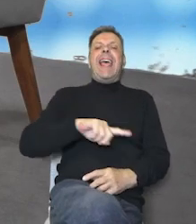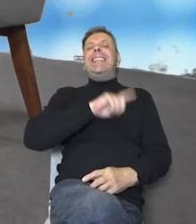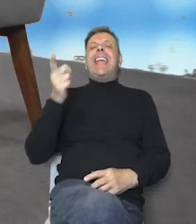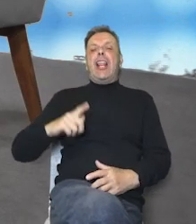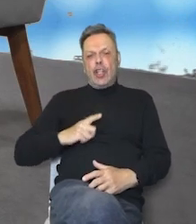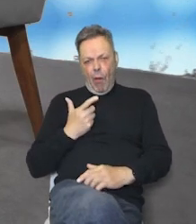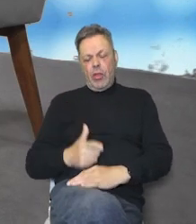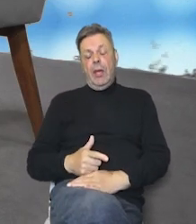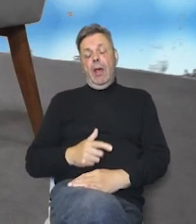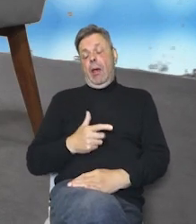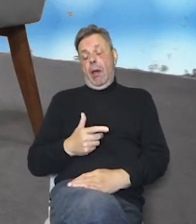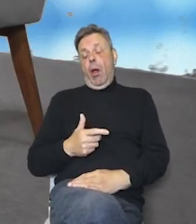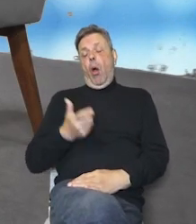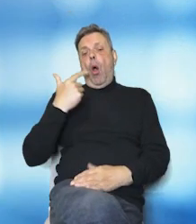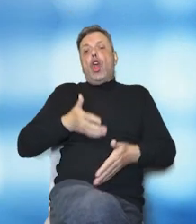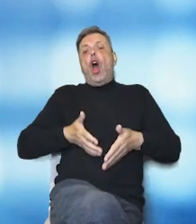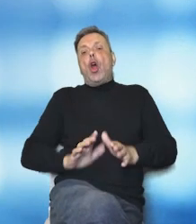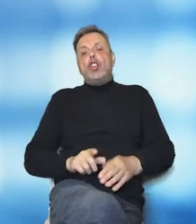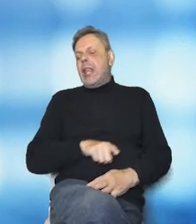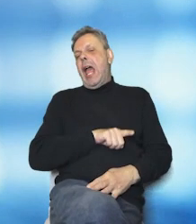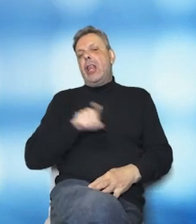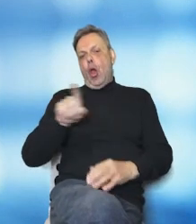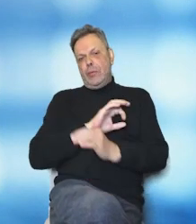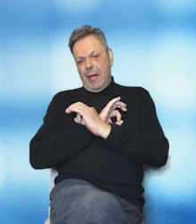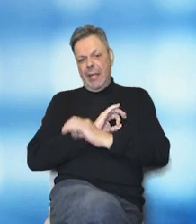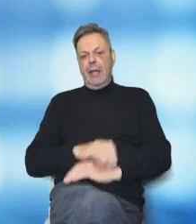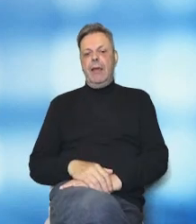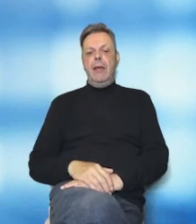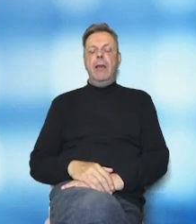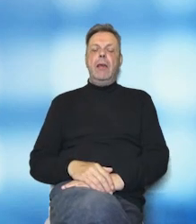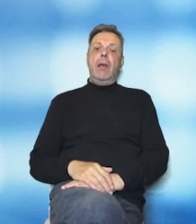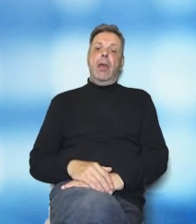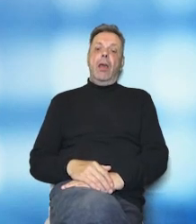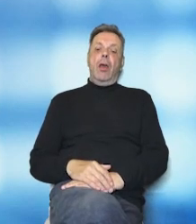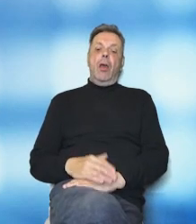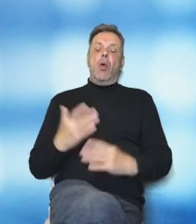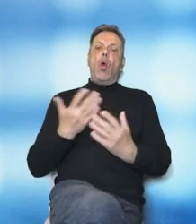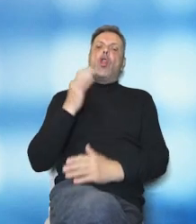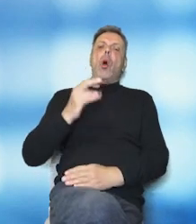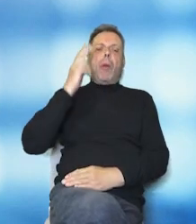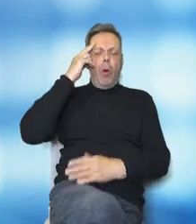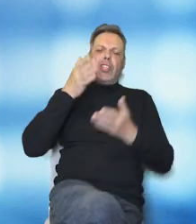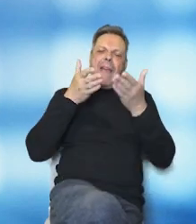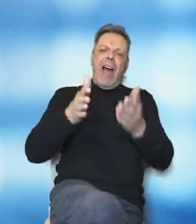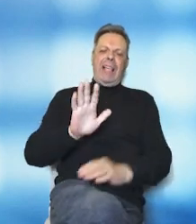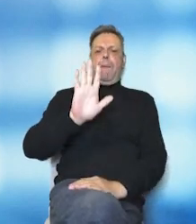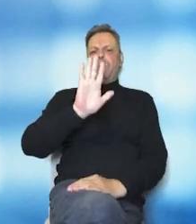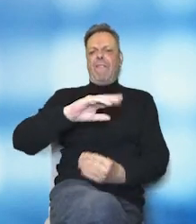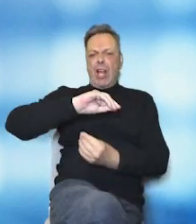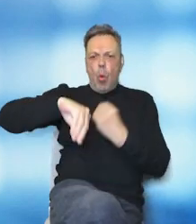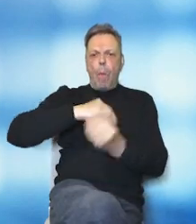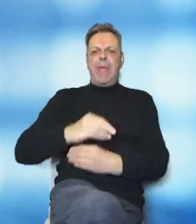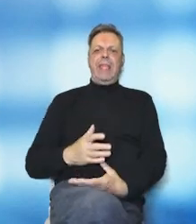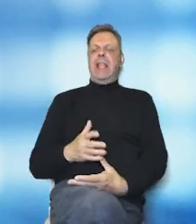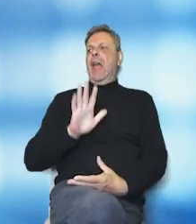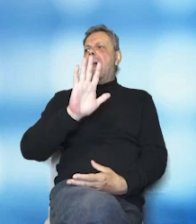života, praktički od rođenja pa do smrti, koji dobro poznaje vas, vašu obitelj, vaše radno